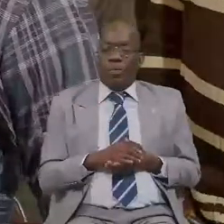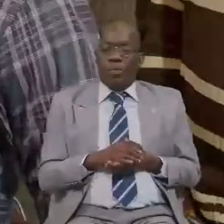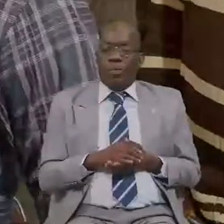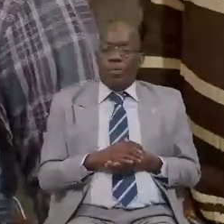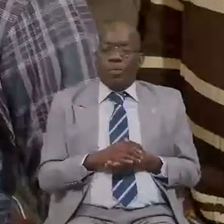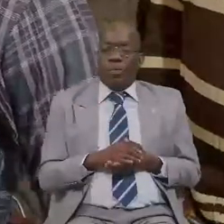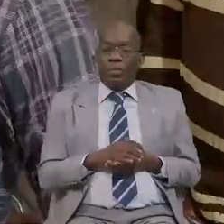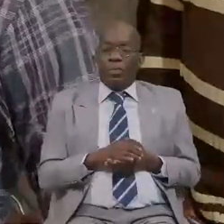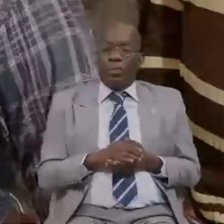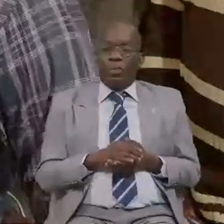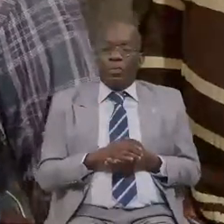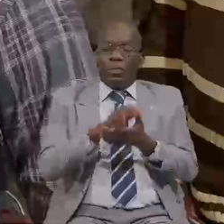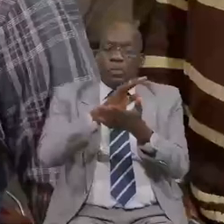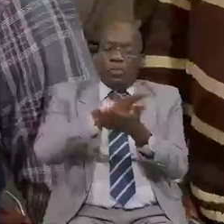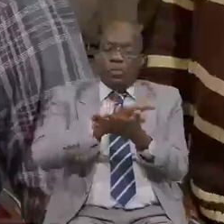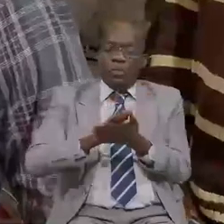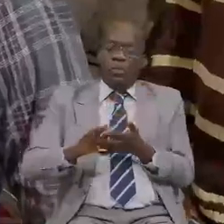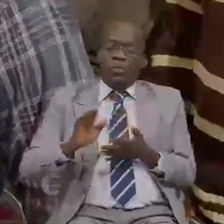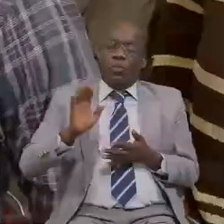Qu'il purge vos conversations.